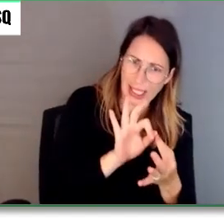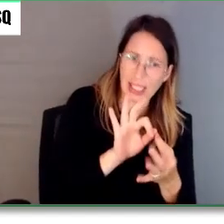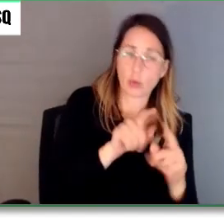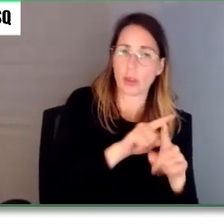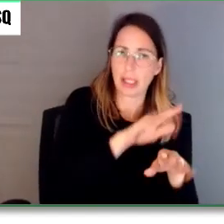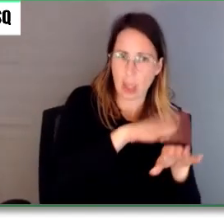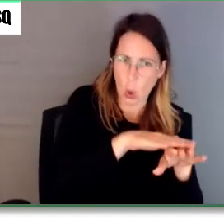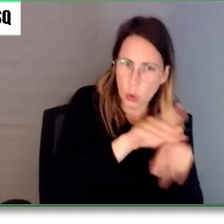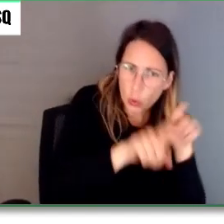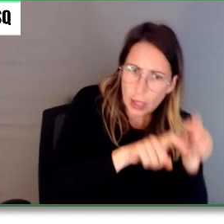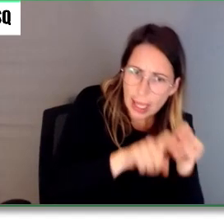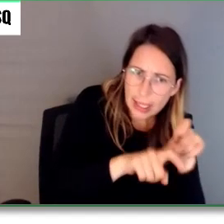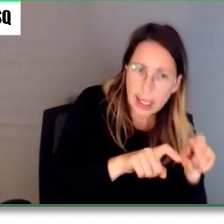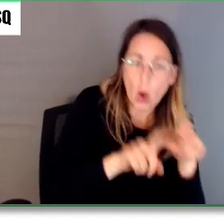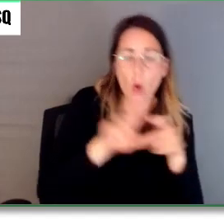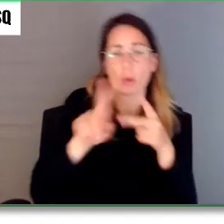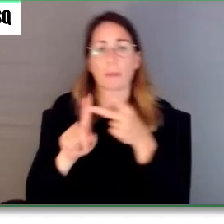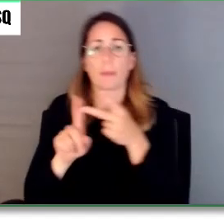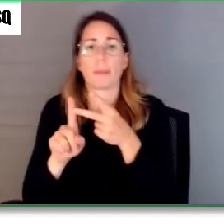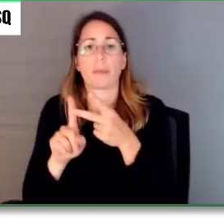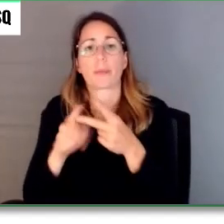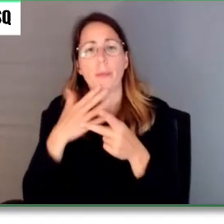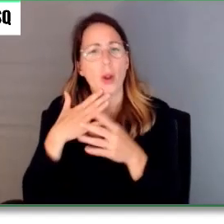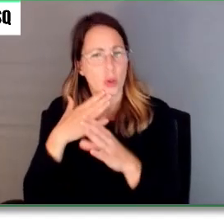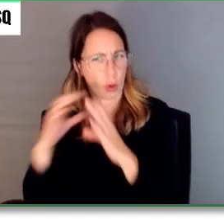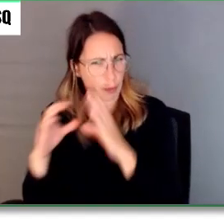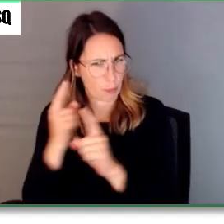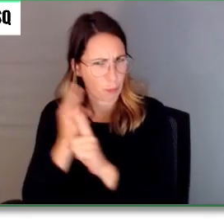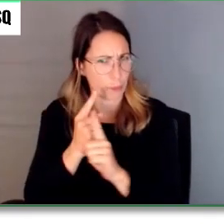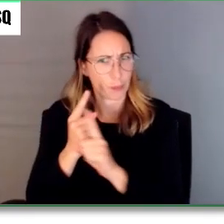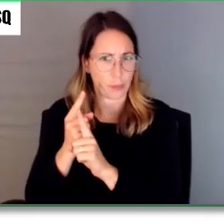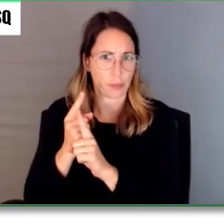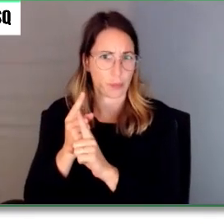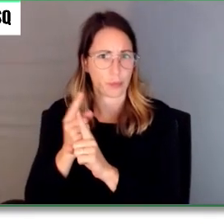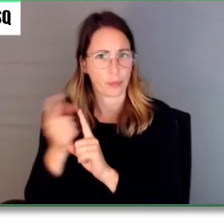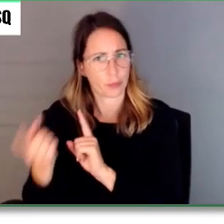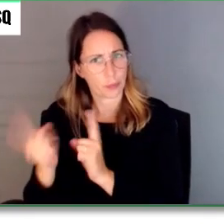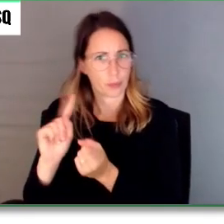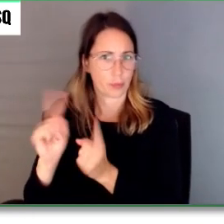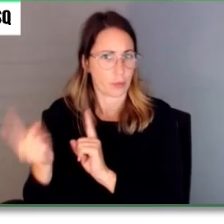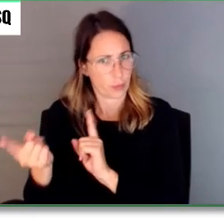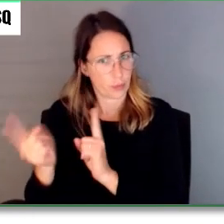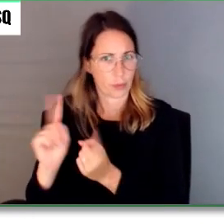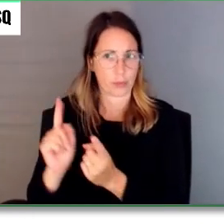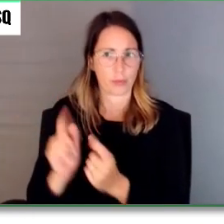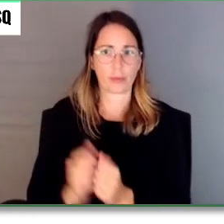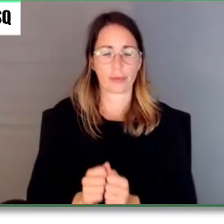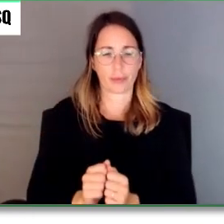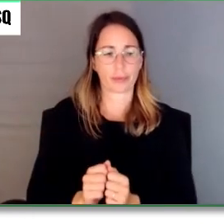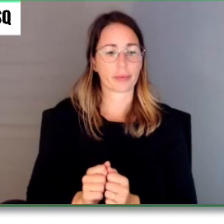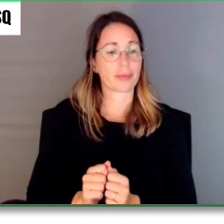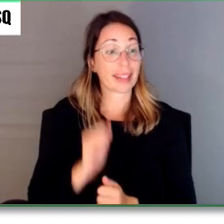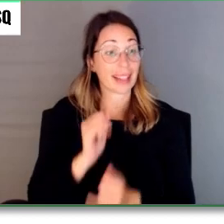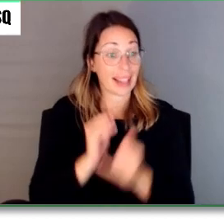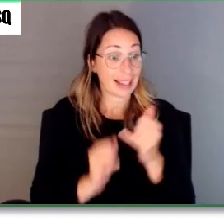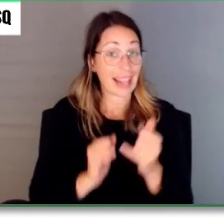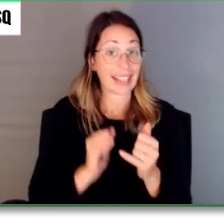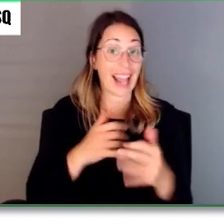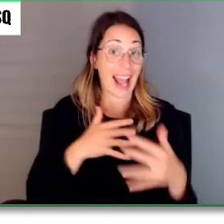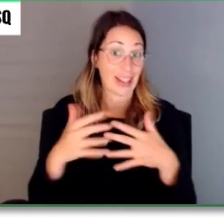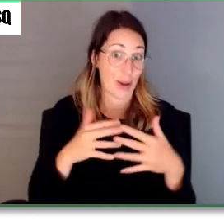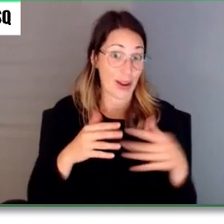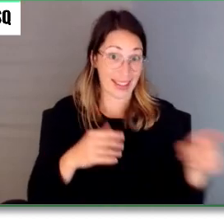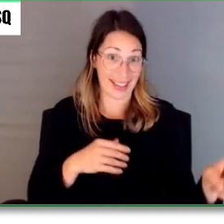c'est d'avoir une bonne communication à double sens. Diapo suivante. Et dans le dernier atelier, on revient